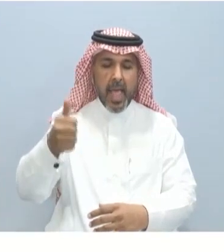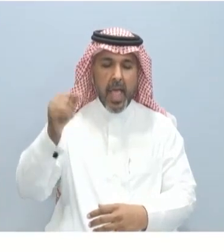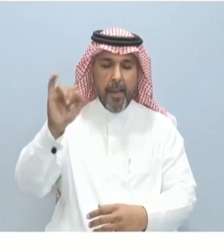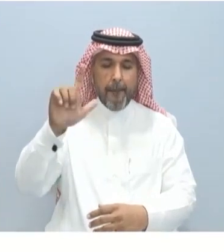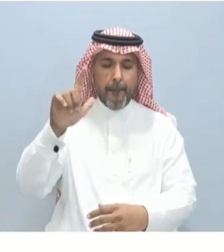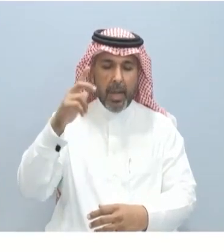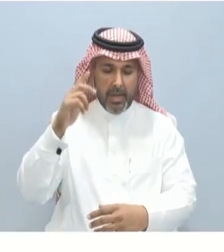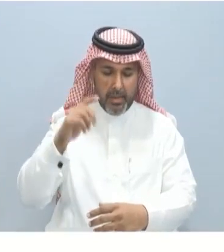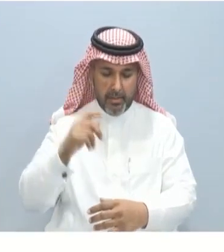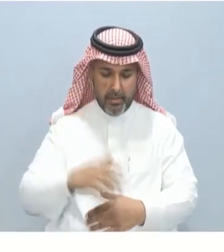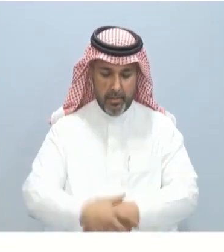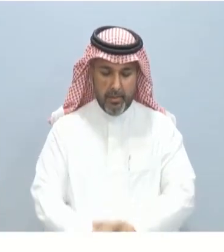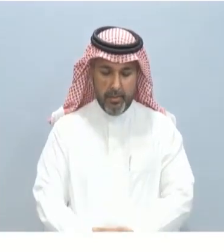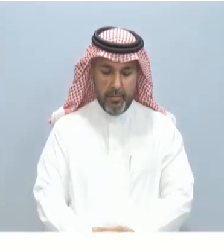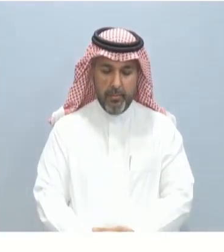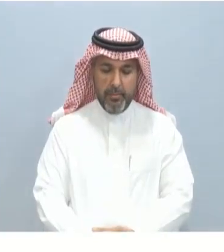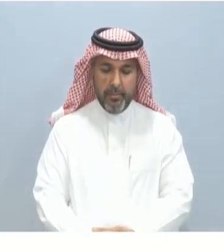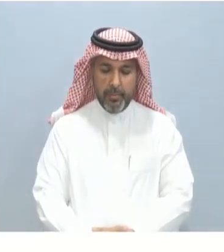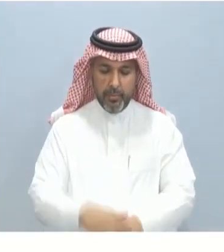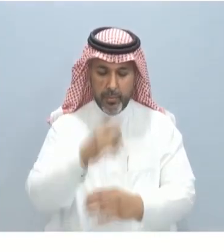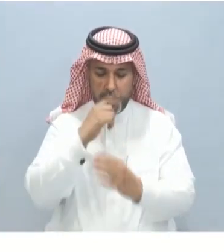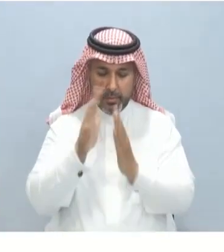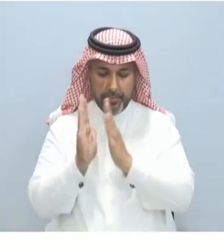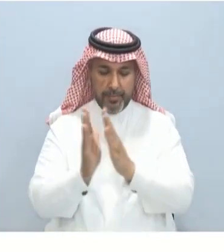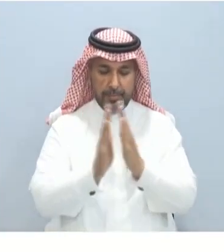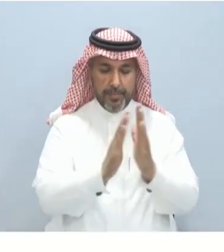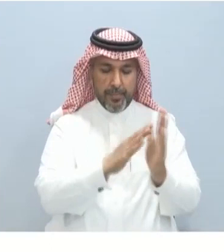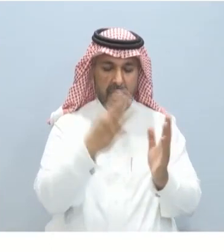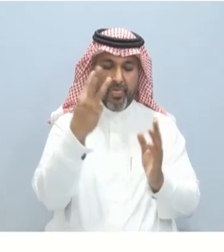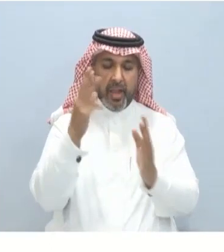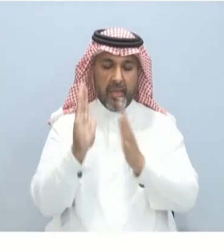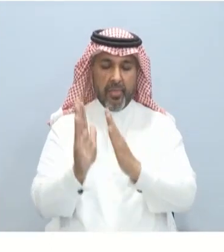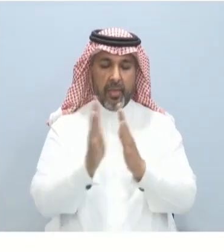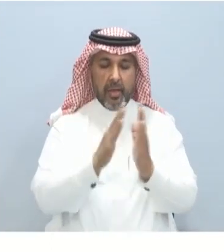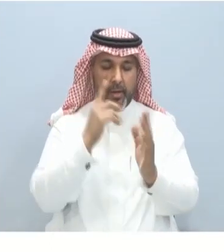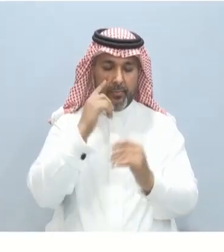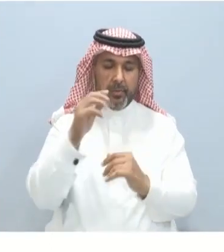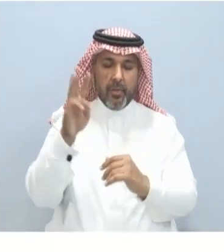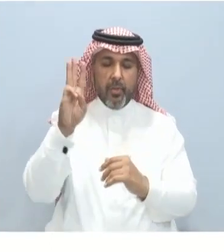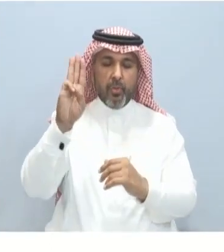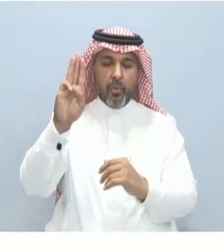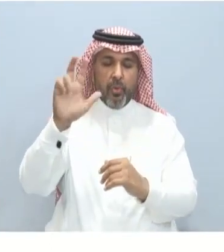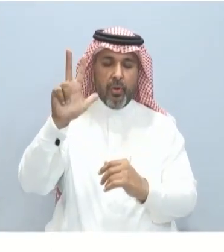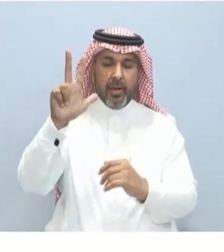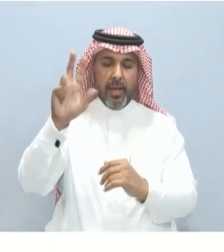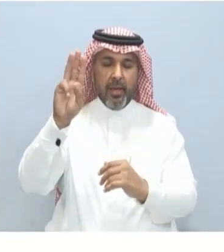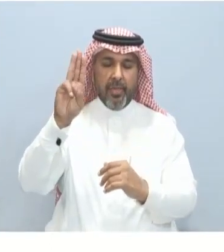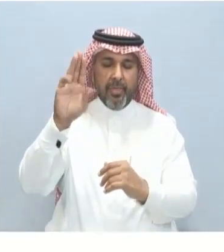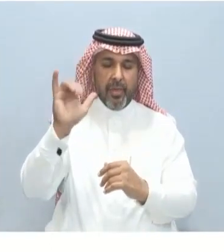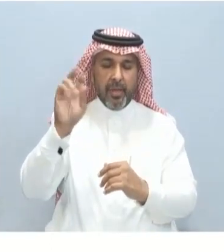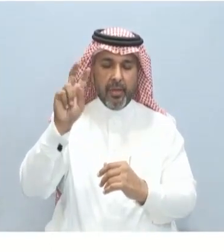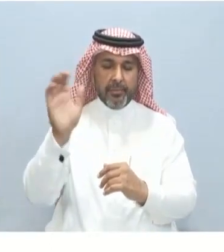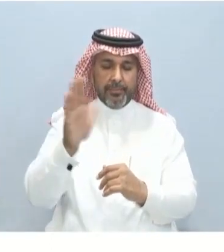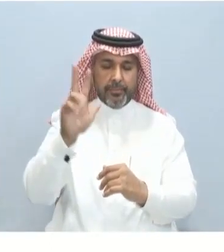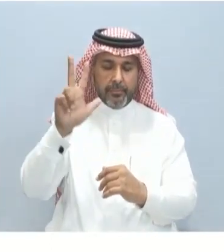نقصد بالمربع الكامل ثلاثه حدود الحد الاول عباره عن مربع والحد الاخير عباره عن مربع